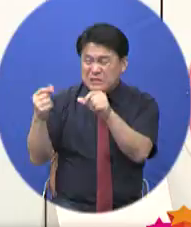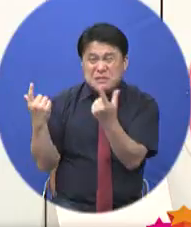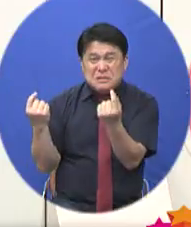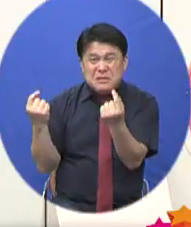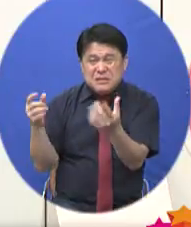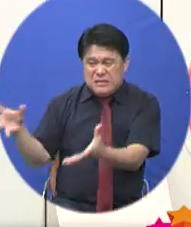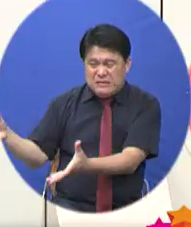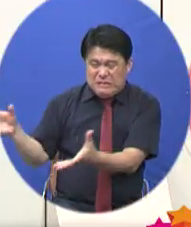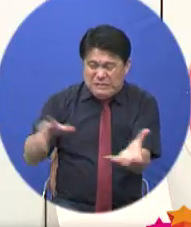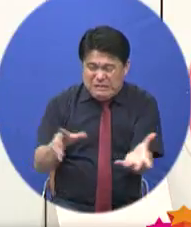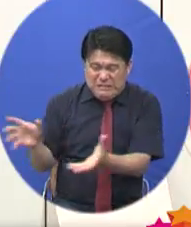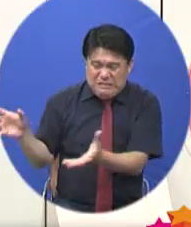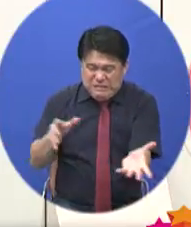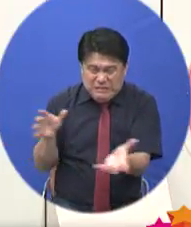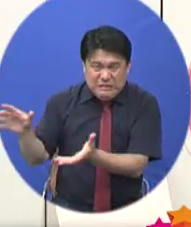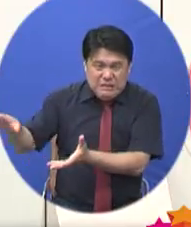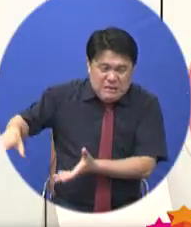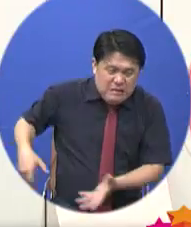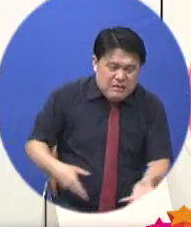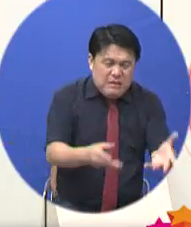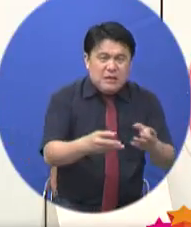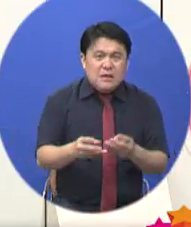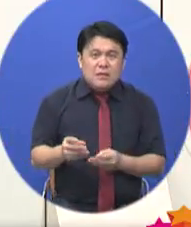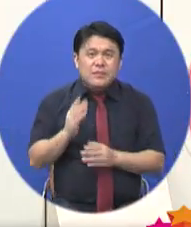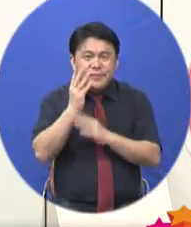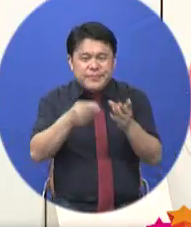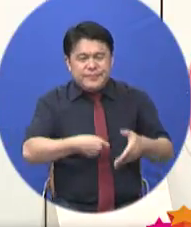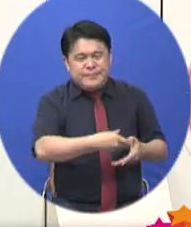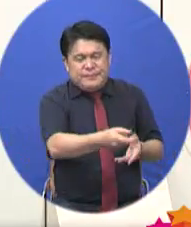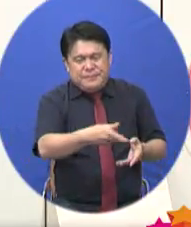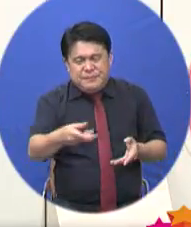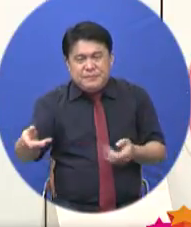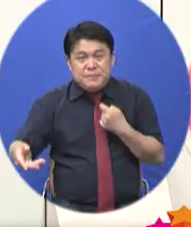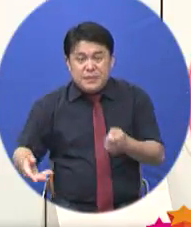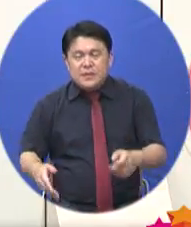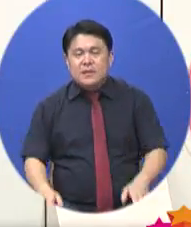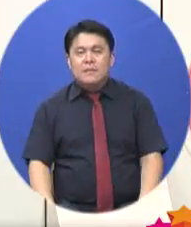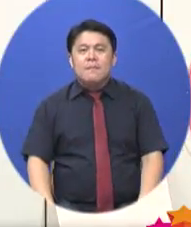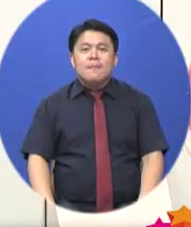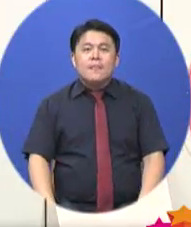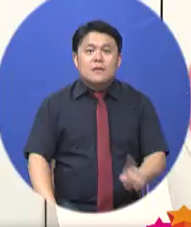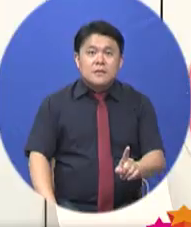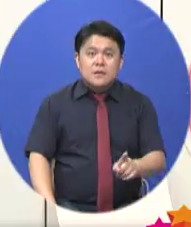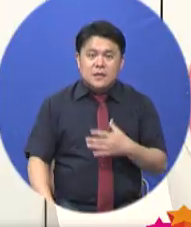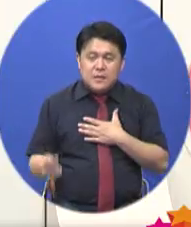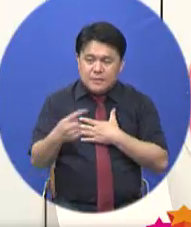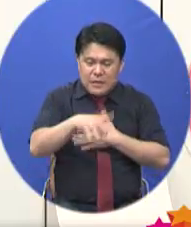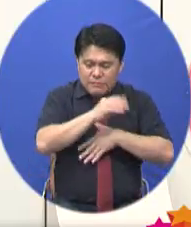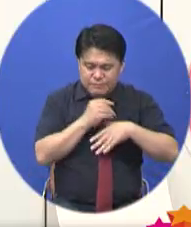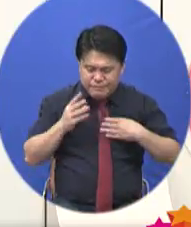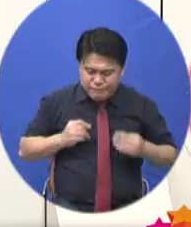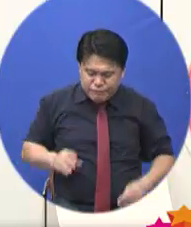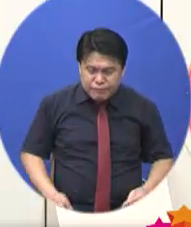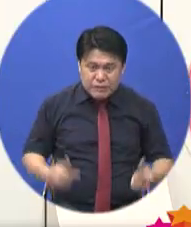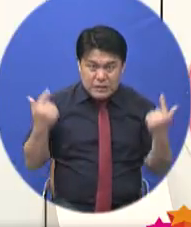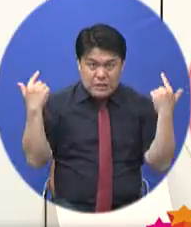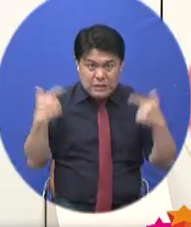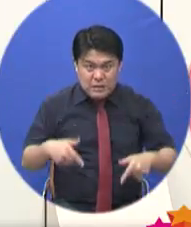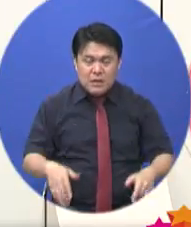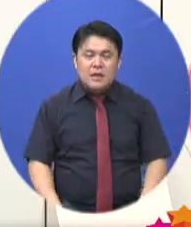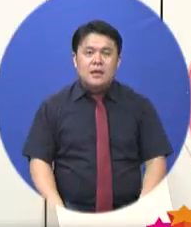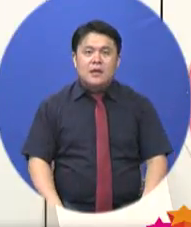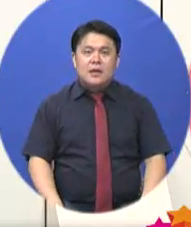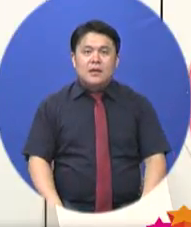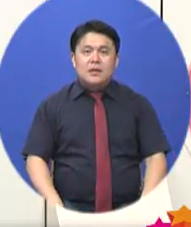그거 타다가 맨날 그대 주변에 풀밭에 주고 이런 네. 일을 했거든요. 이제 고엽제 완전히 노출됐는데 네. 그래도